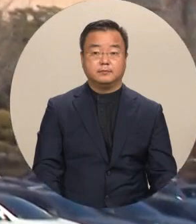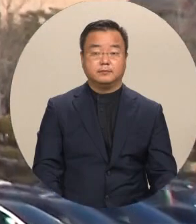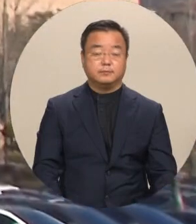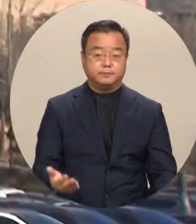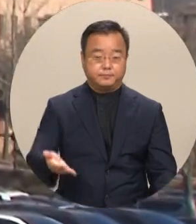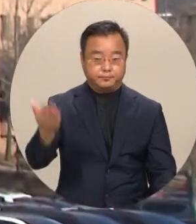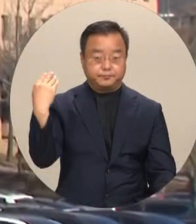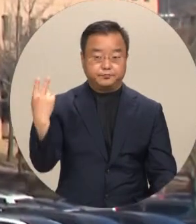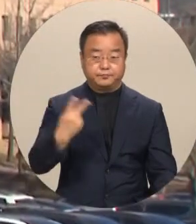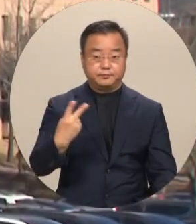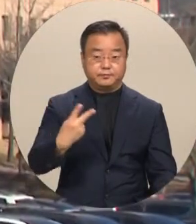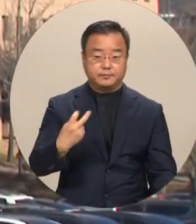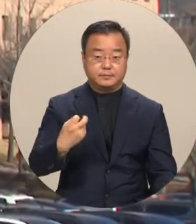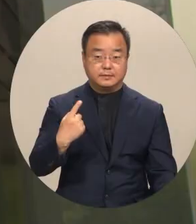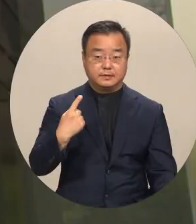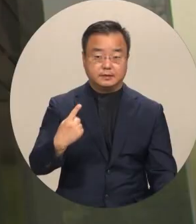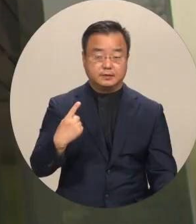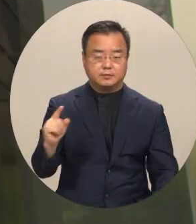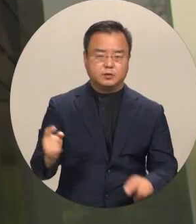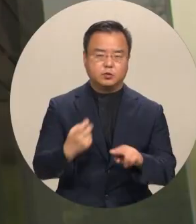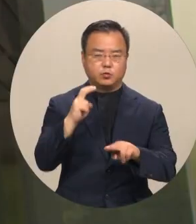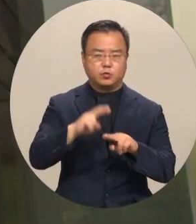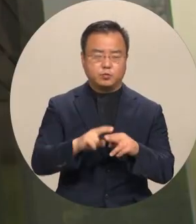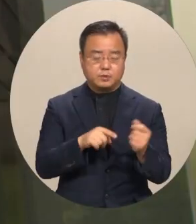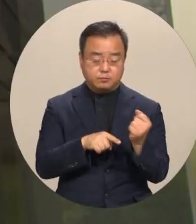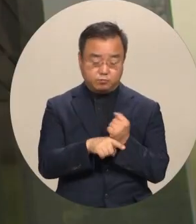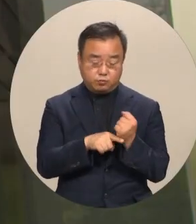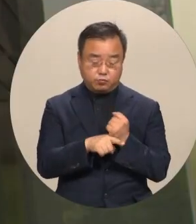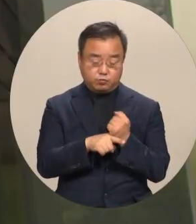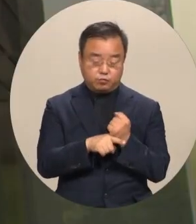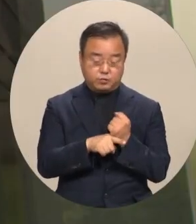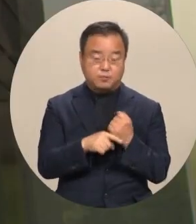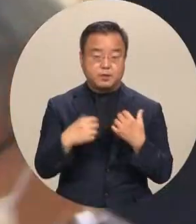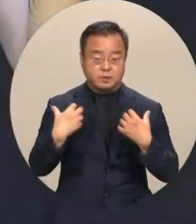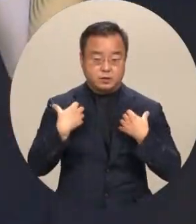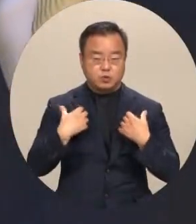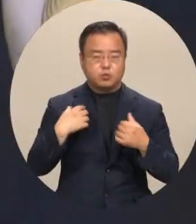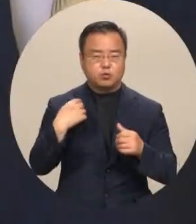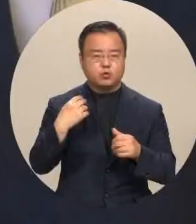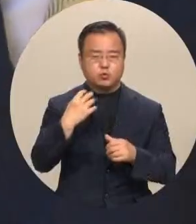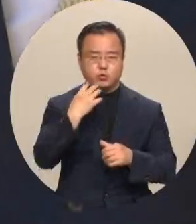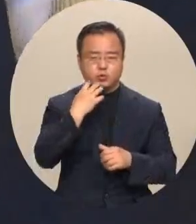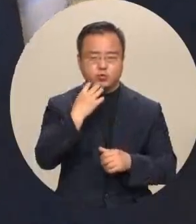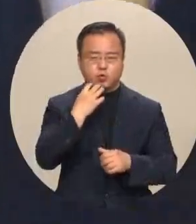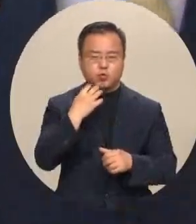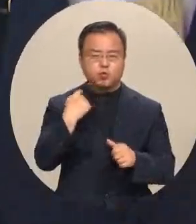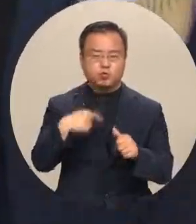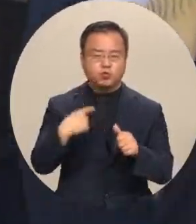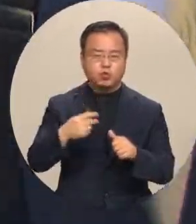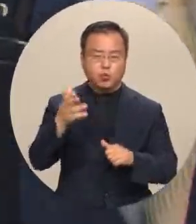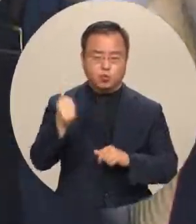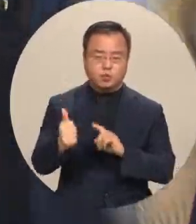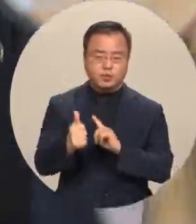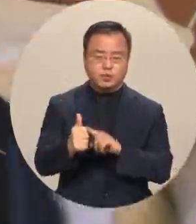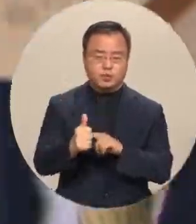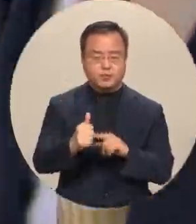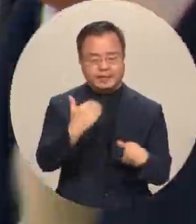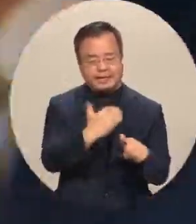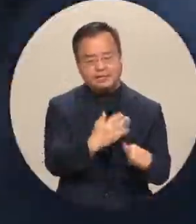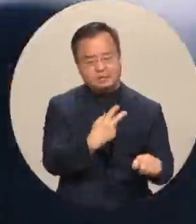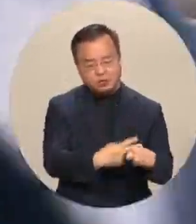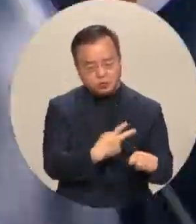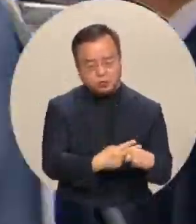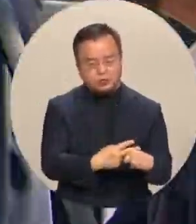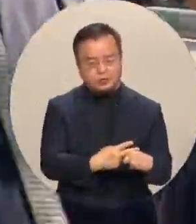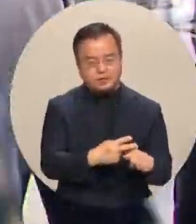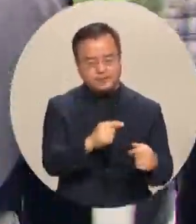지난 2021년 고위공직자 범죄 수사 처은 조의연 서울시 교육감의 해직교사 부당 특별 채용 의혹을 호